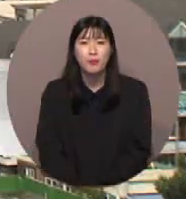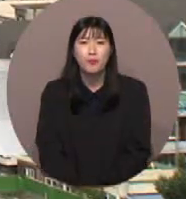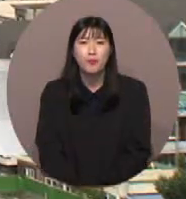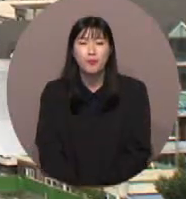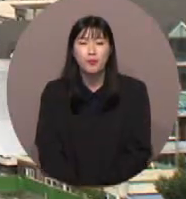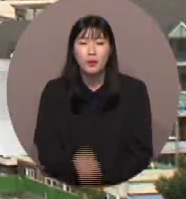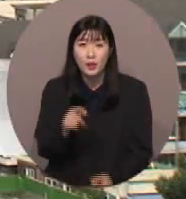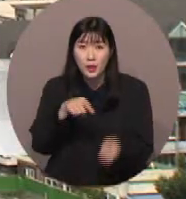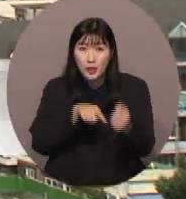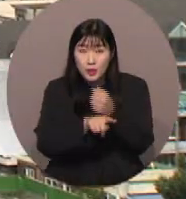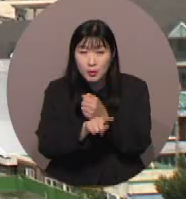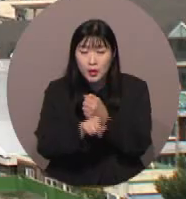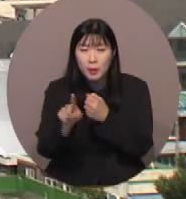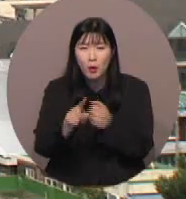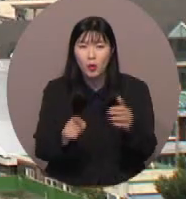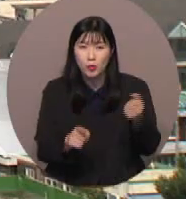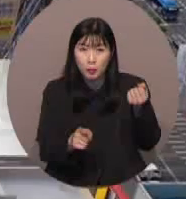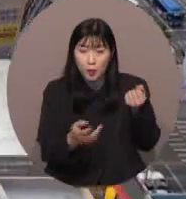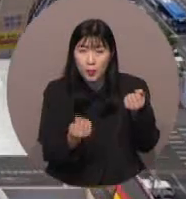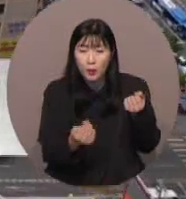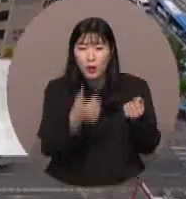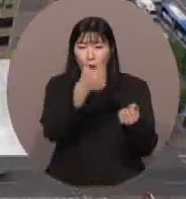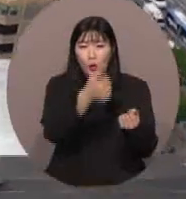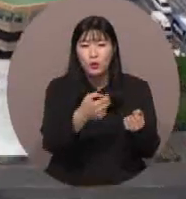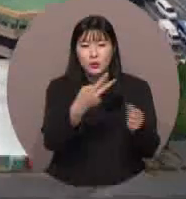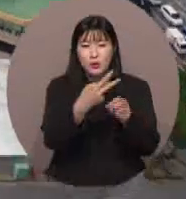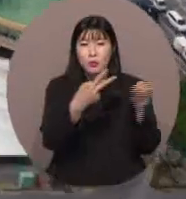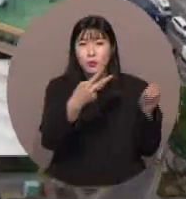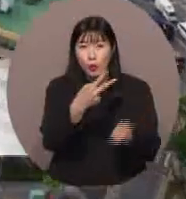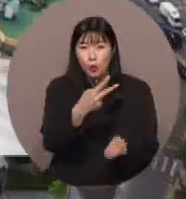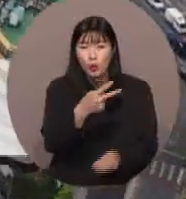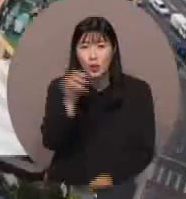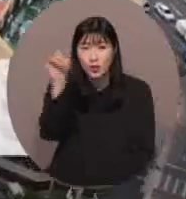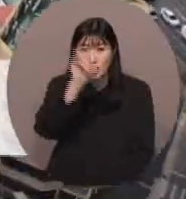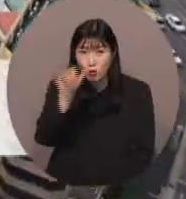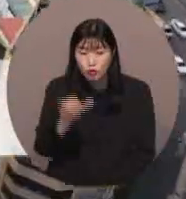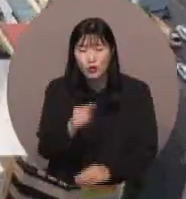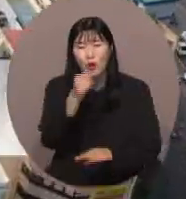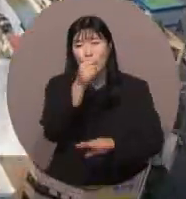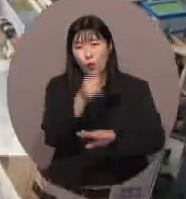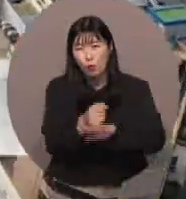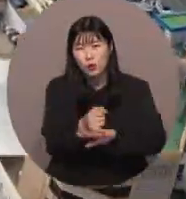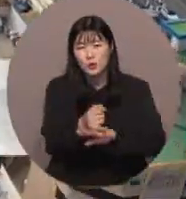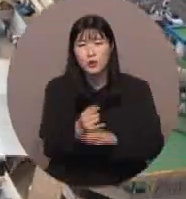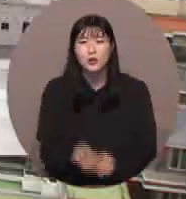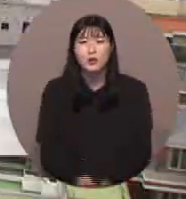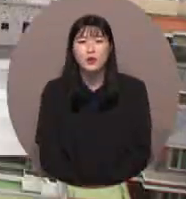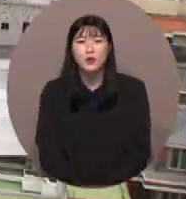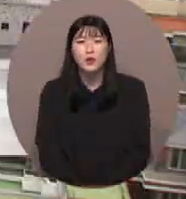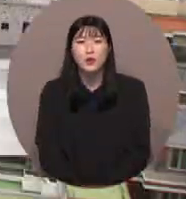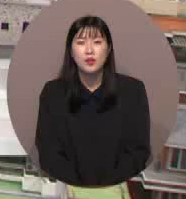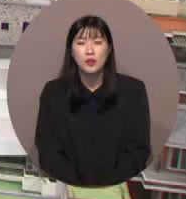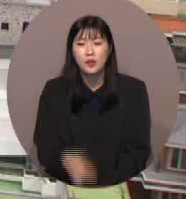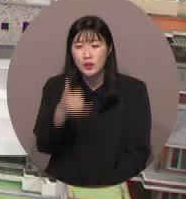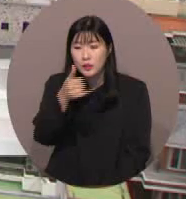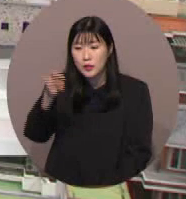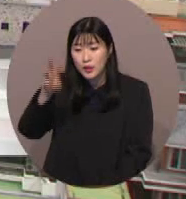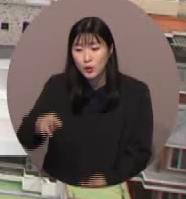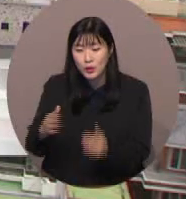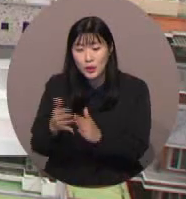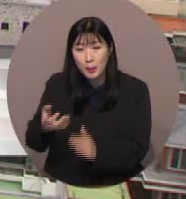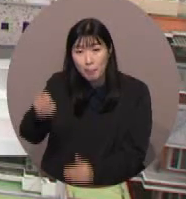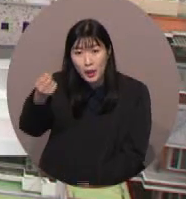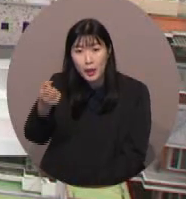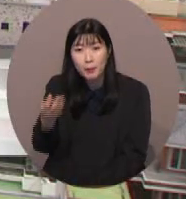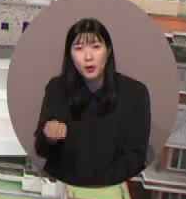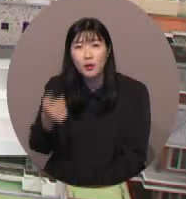또 대전의 주택 소유율은 52.8%로 서울을 제외하고 전국에서 가장 낮았으며 세종의